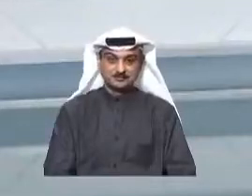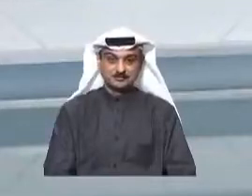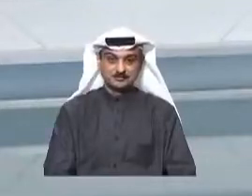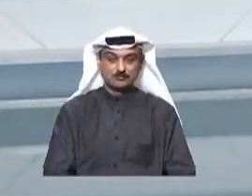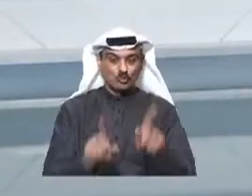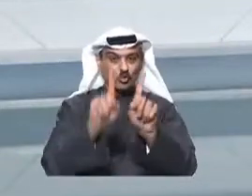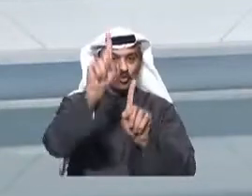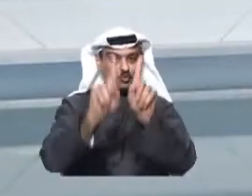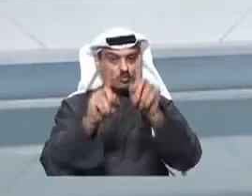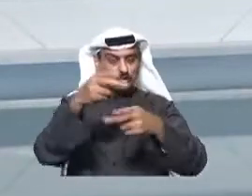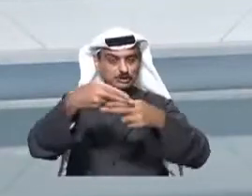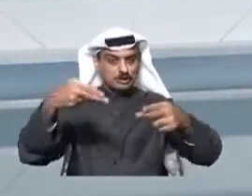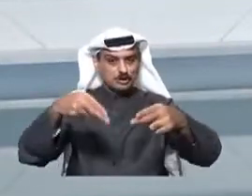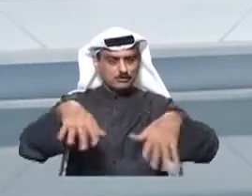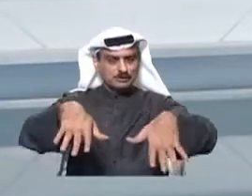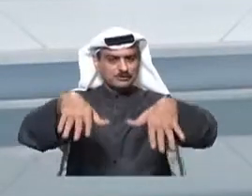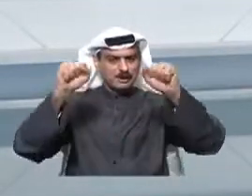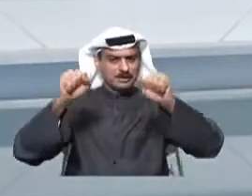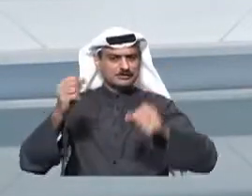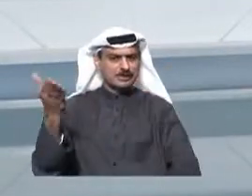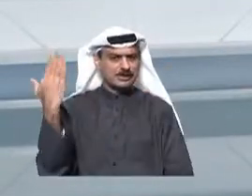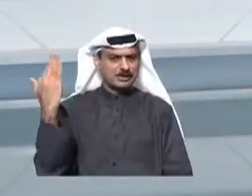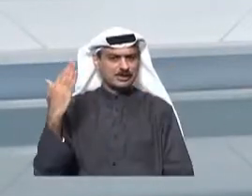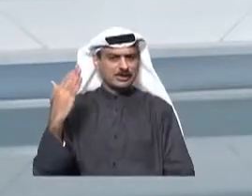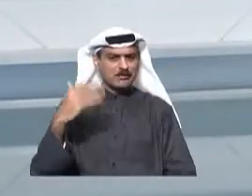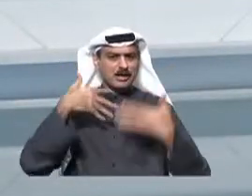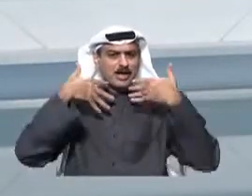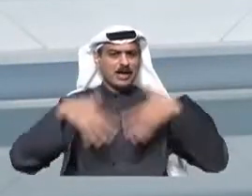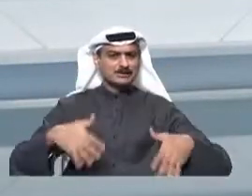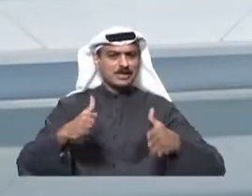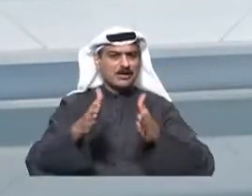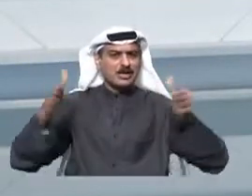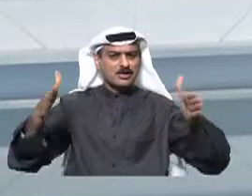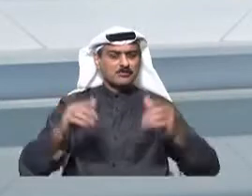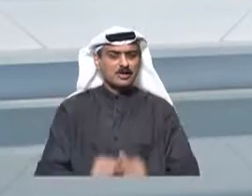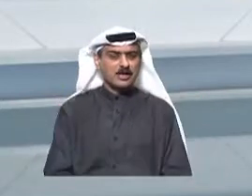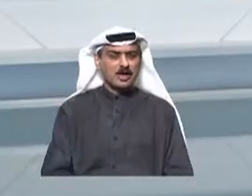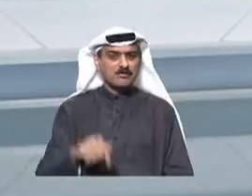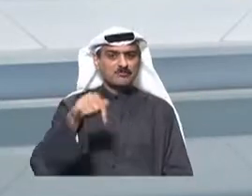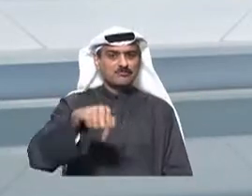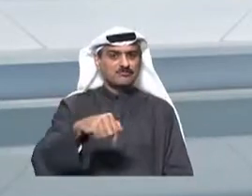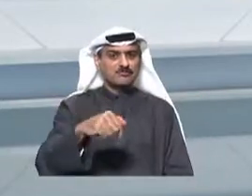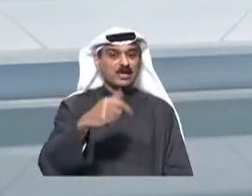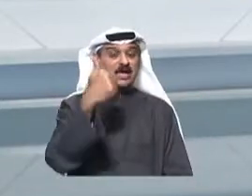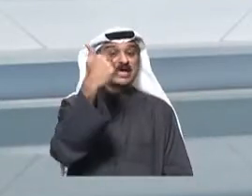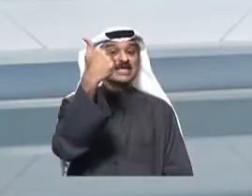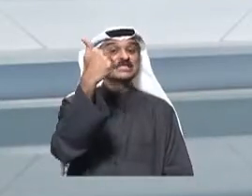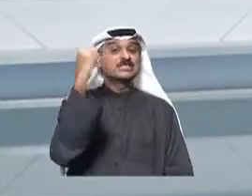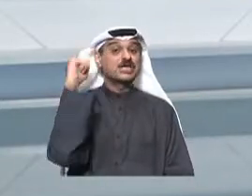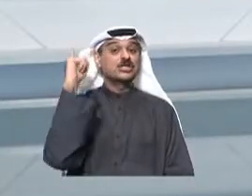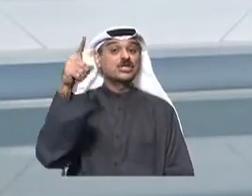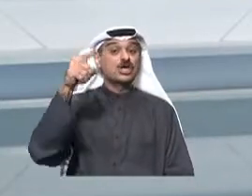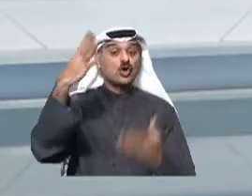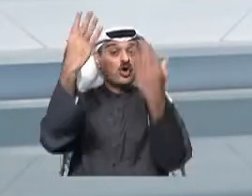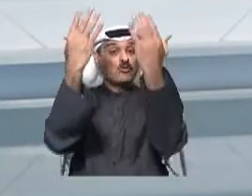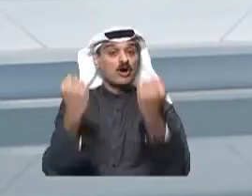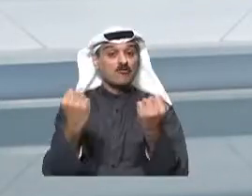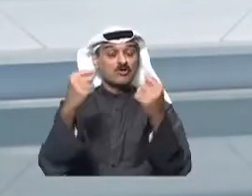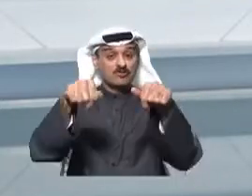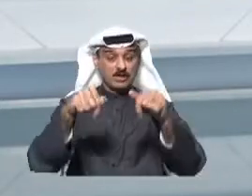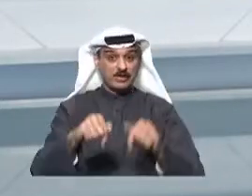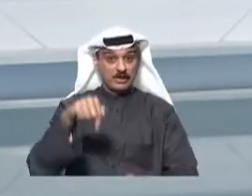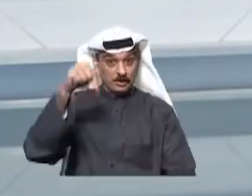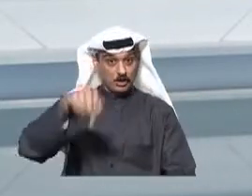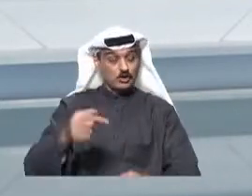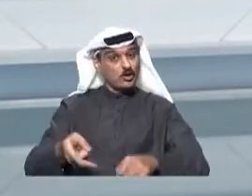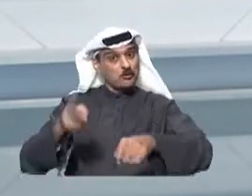أنهت بورصة الكويت سلسلة خسائرها التي امتدت على مدى جلساتها الست الأخيرة، واستطاعت